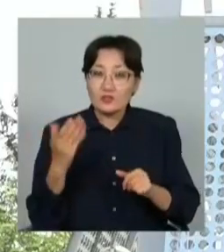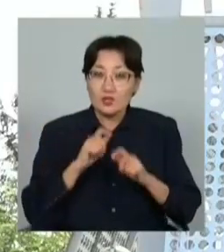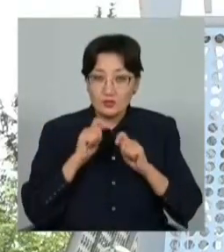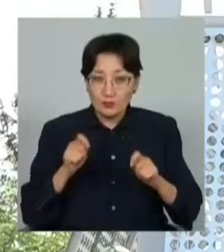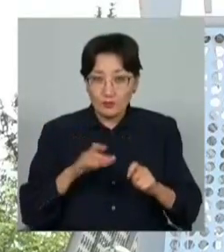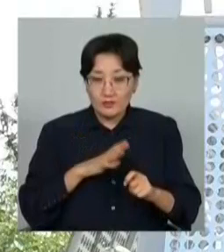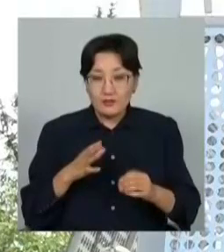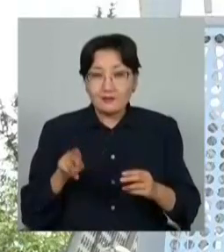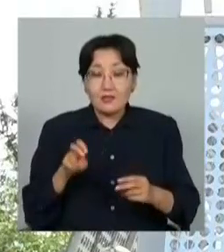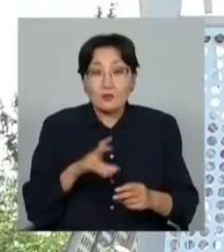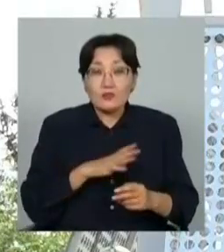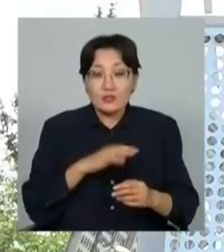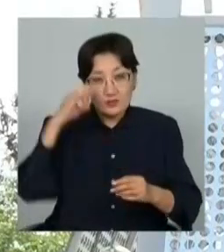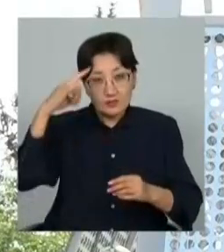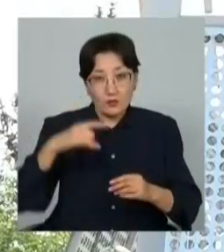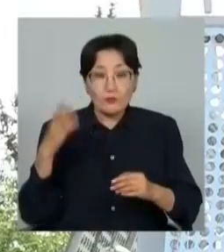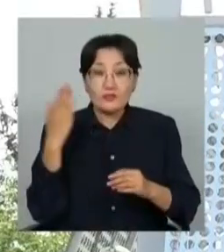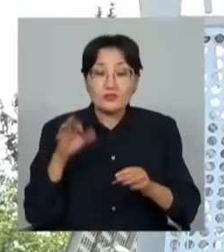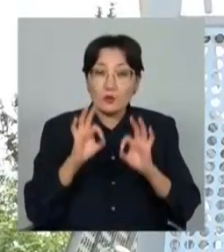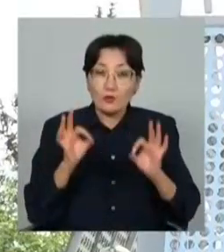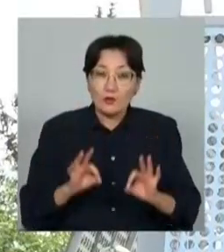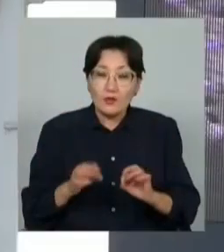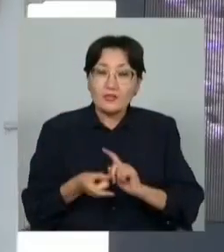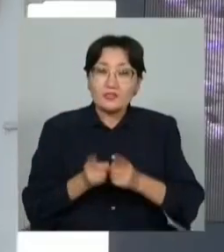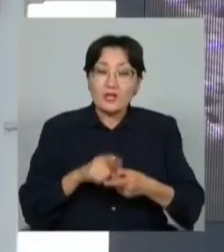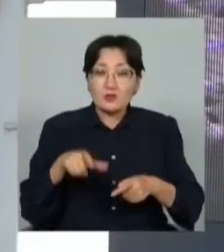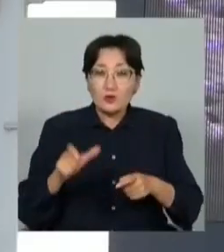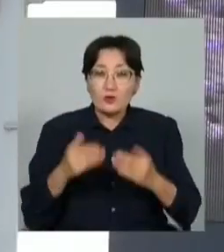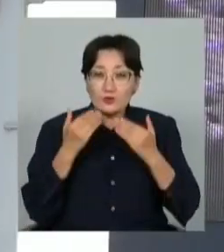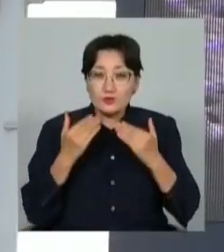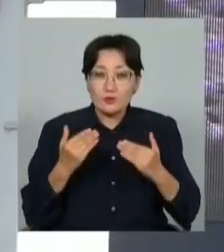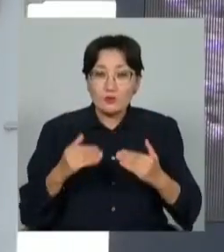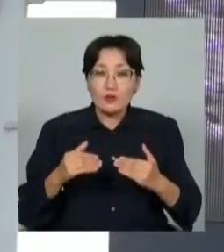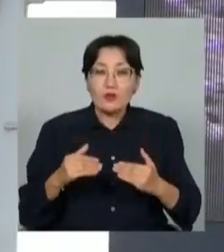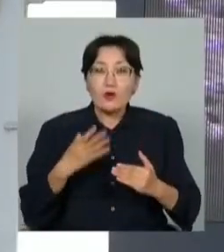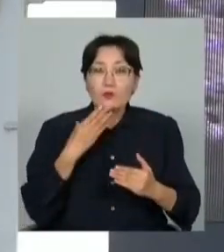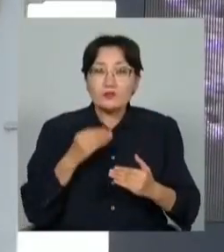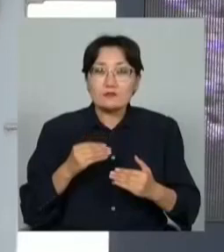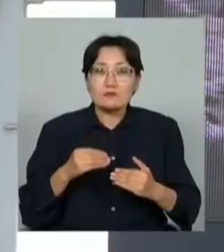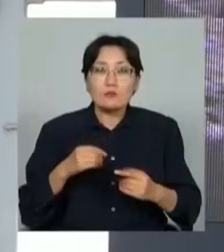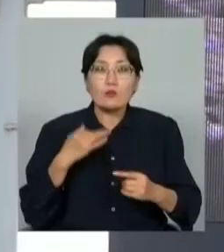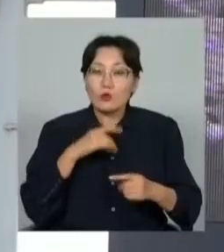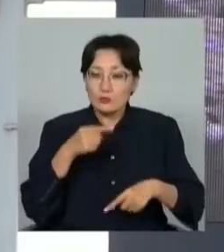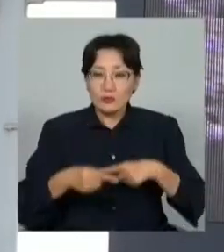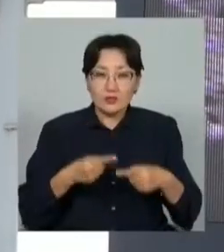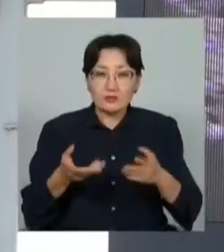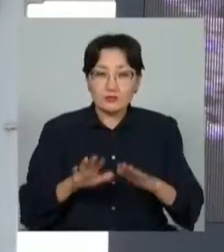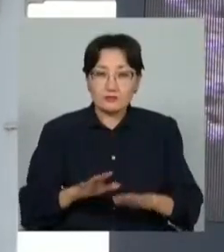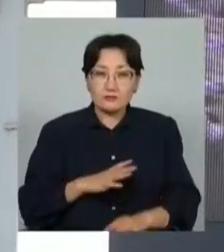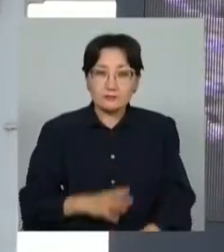сыйлады. Қалай болғанда да қазақ кино өнерінің метріне айналған азамат соңында өшпес із мол мұра қалдырып кетті.